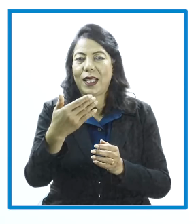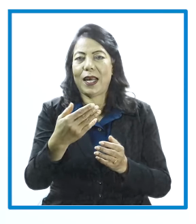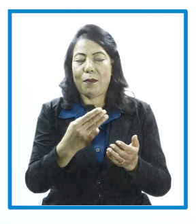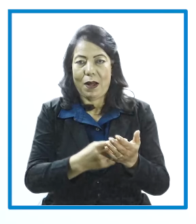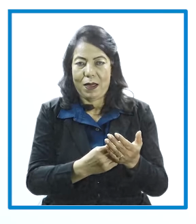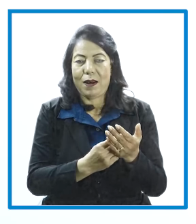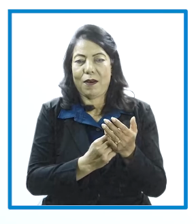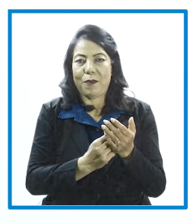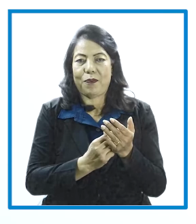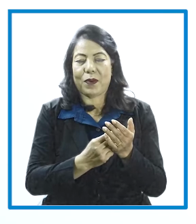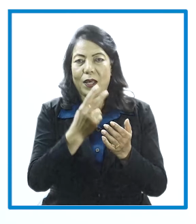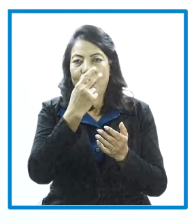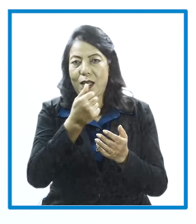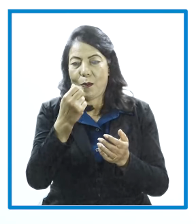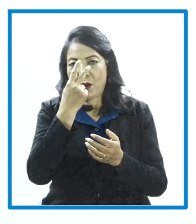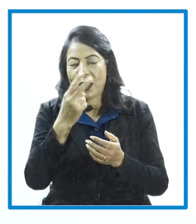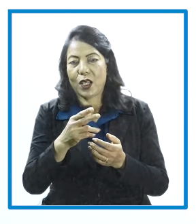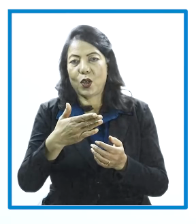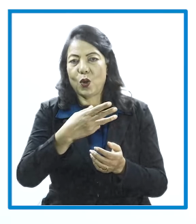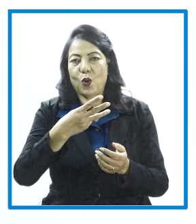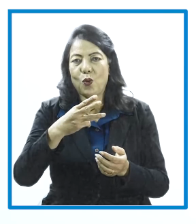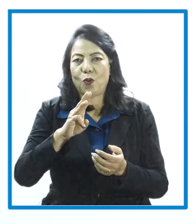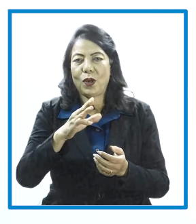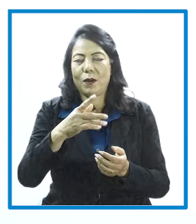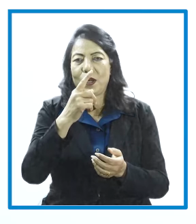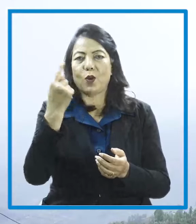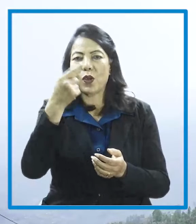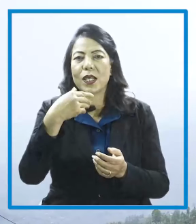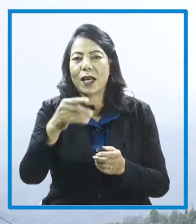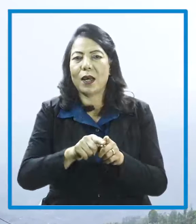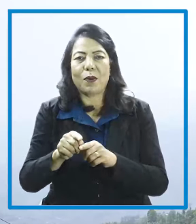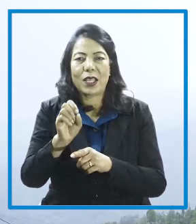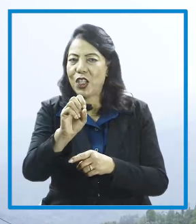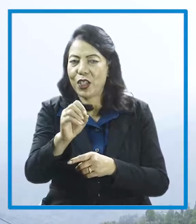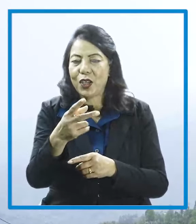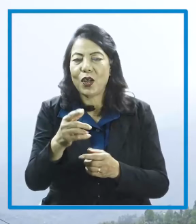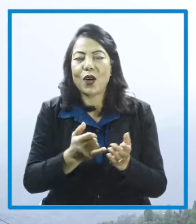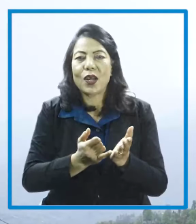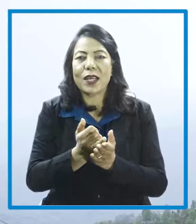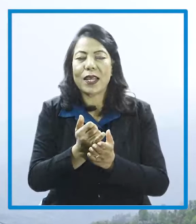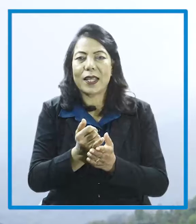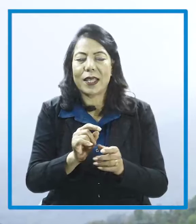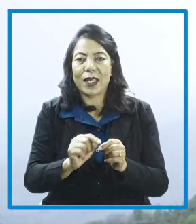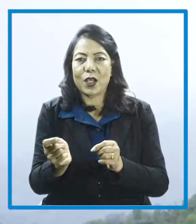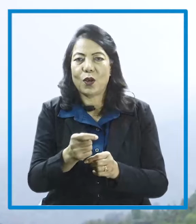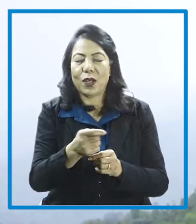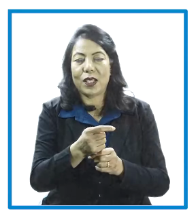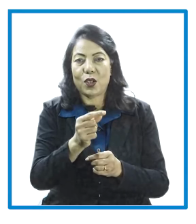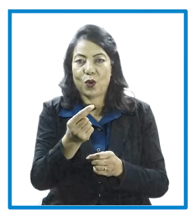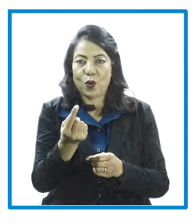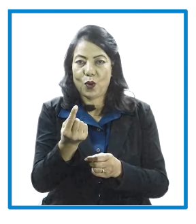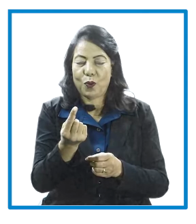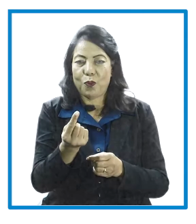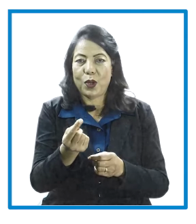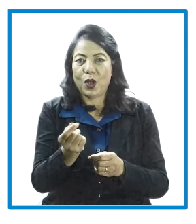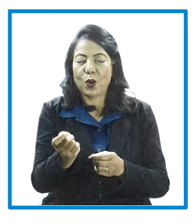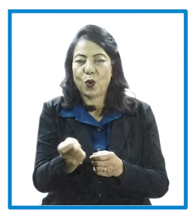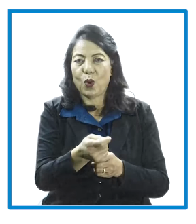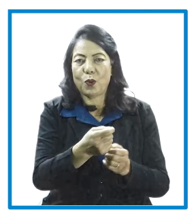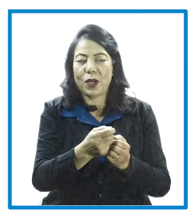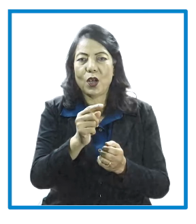त्यो प्रगतिलाई मात्रै चाहिँ नि बेचेँ त्यो लुम्ले भन्ने चाहिँ कसैलाई पनि मैले दिँदै दिइनँ त्यो यही खेती गर्न ल यस्तो